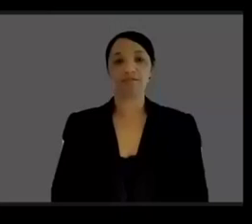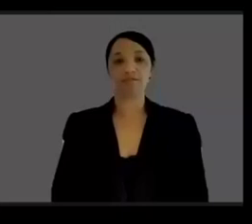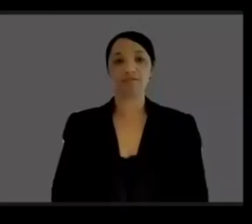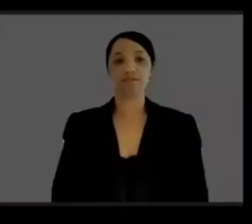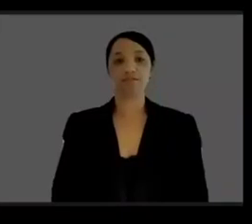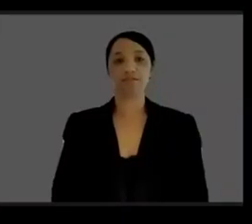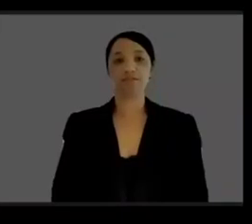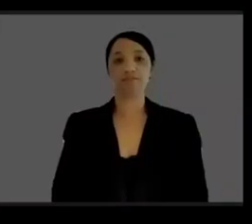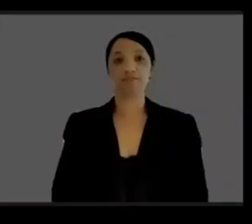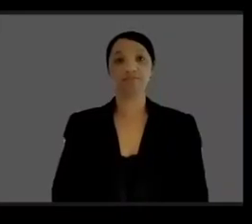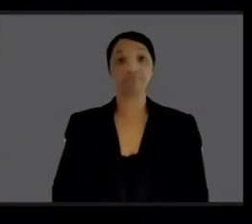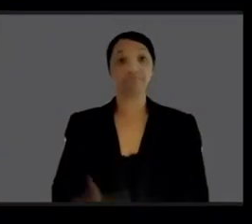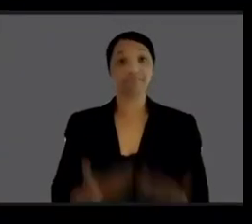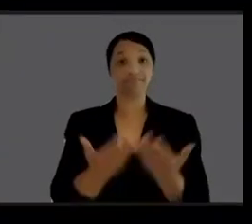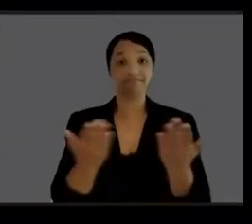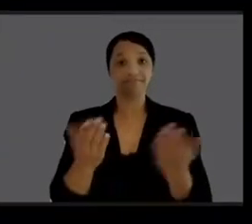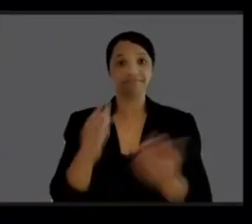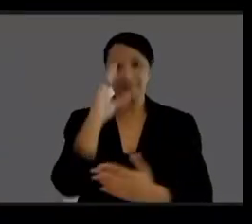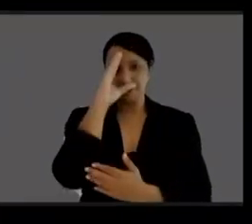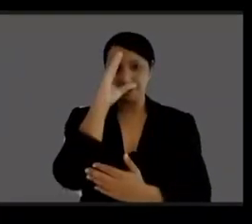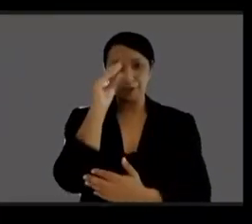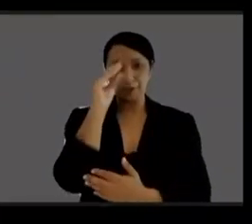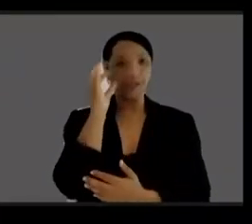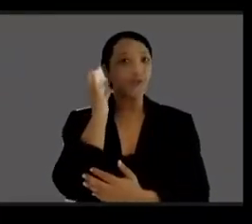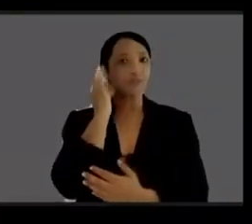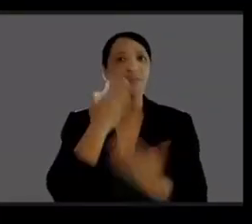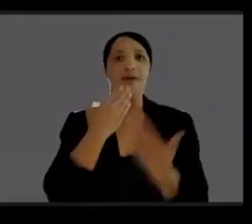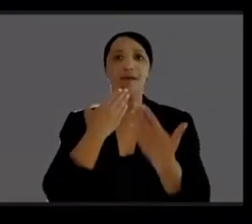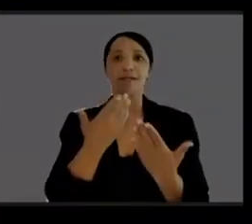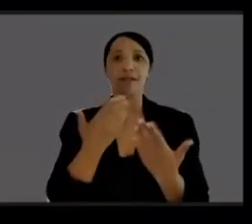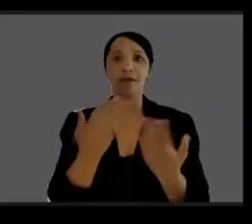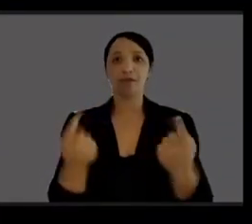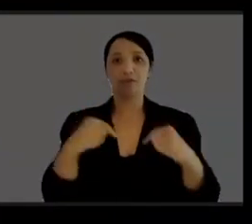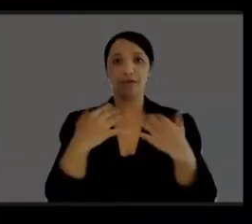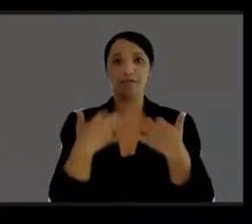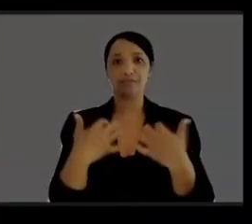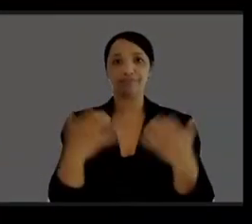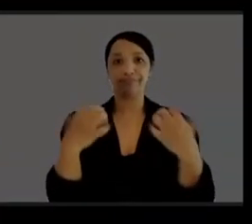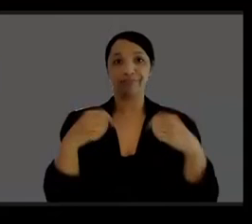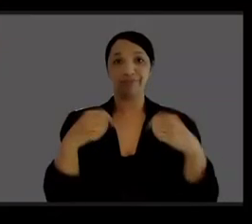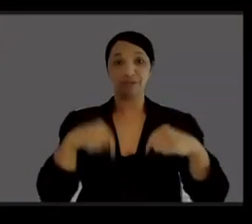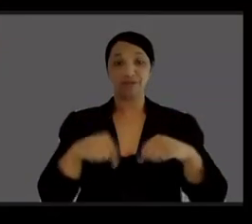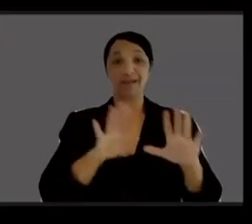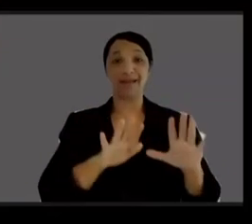女士们、先生们，非常感谢今天出席